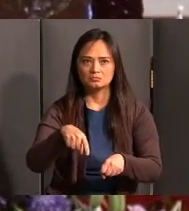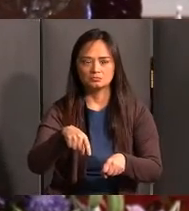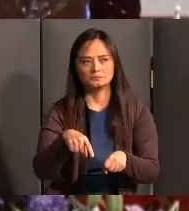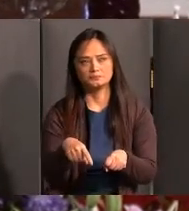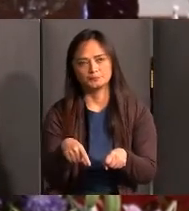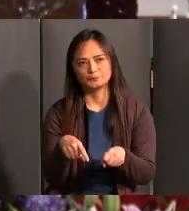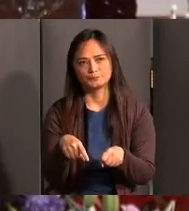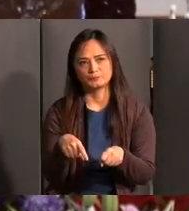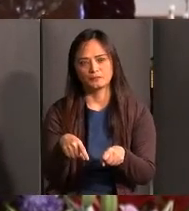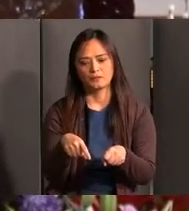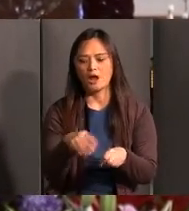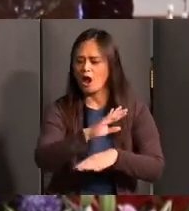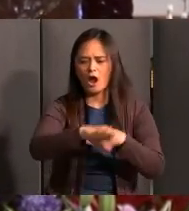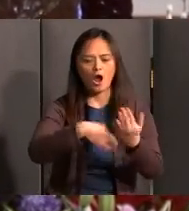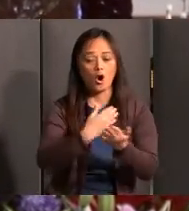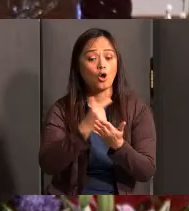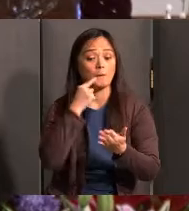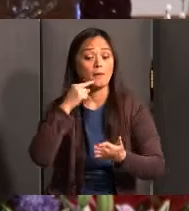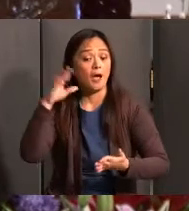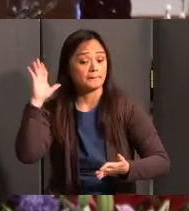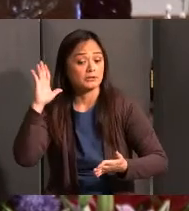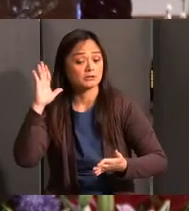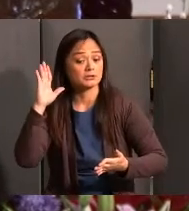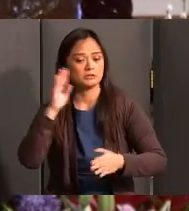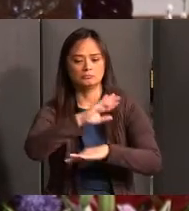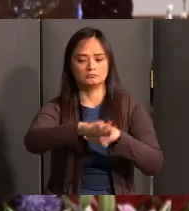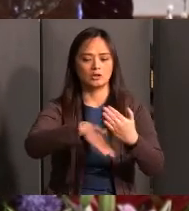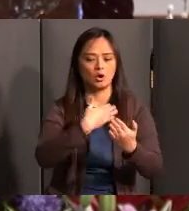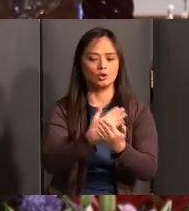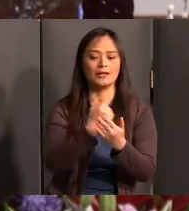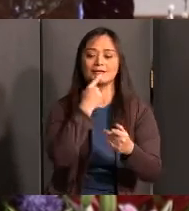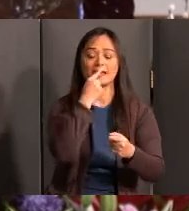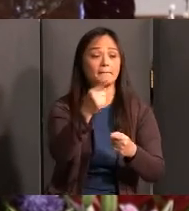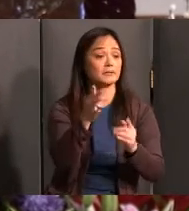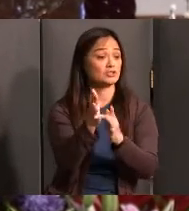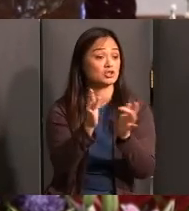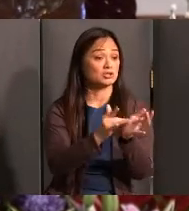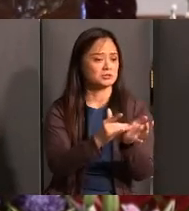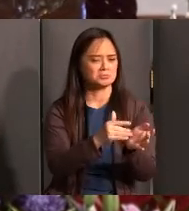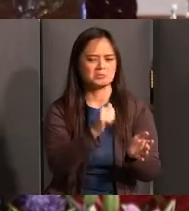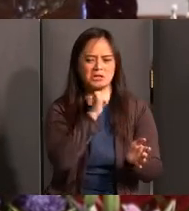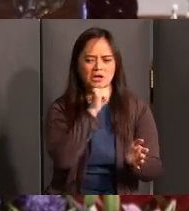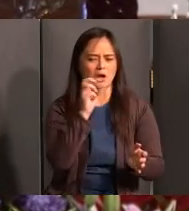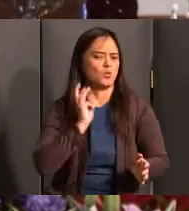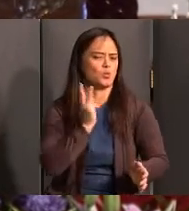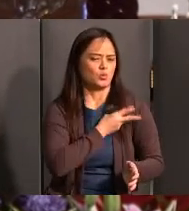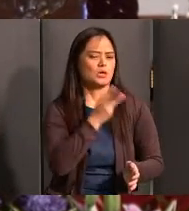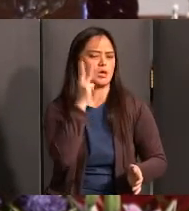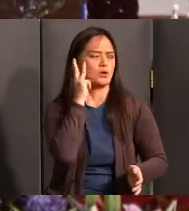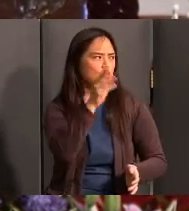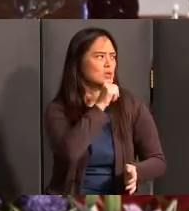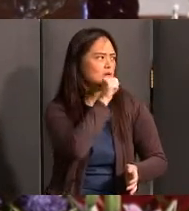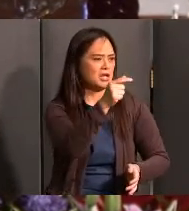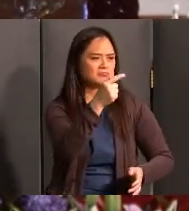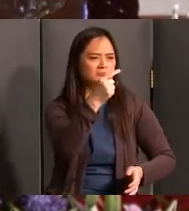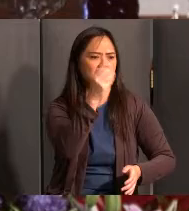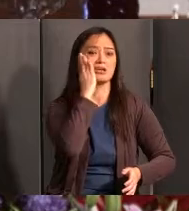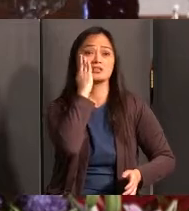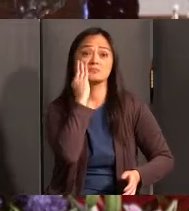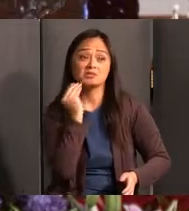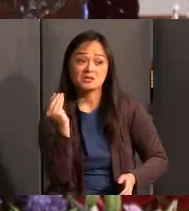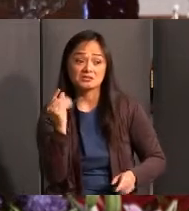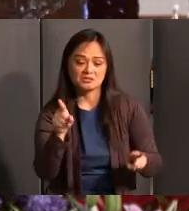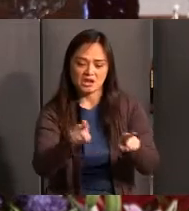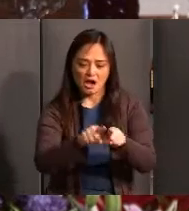lahat ng mga pangako ng Panginoon sa eklesia, to the body, and how we are His habitation kapag hindi